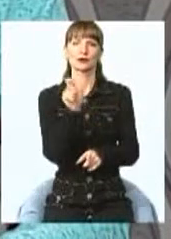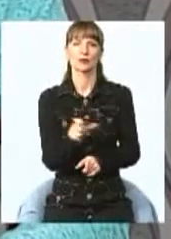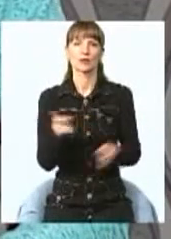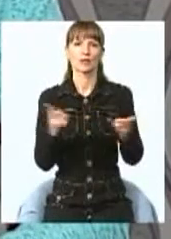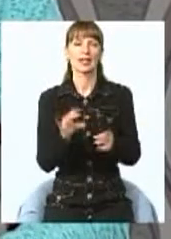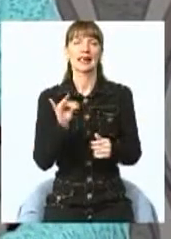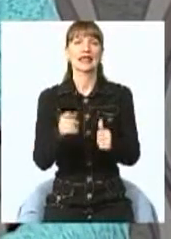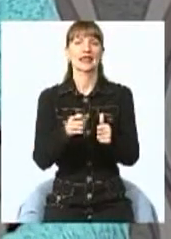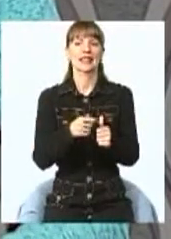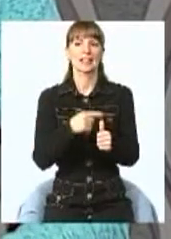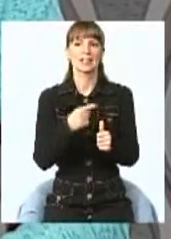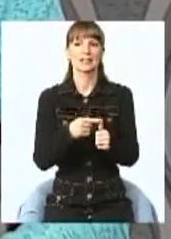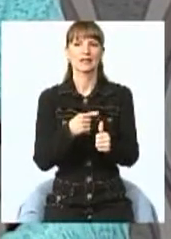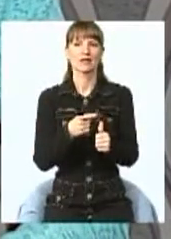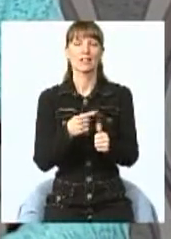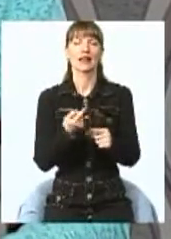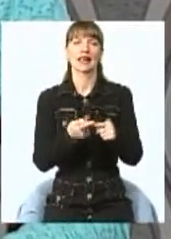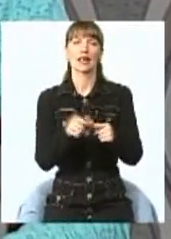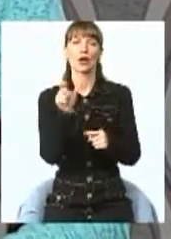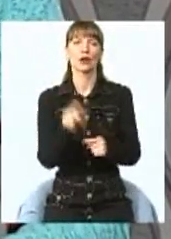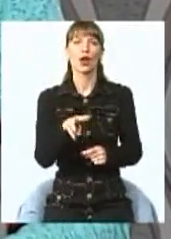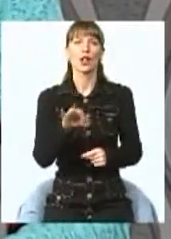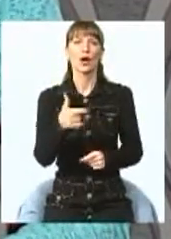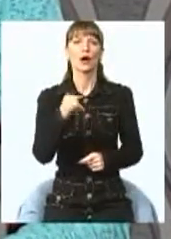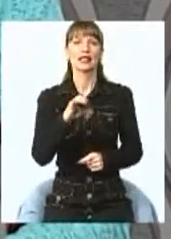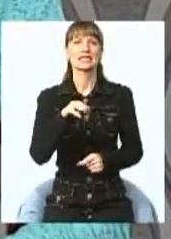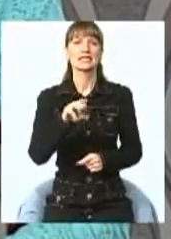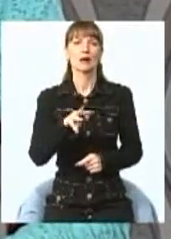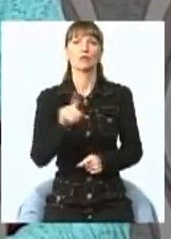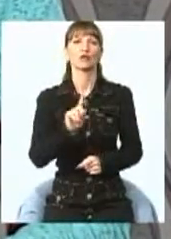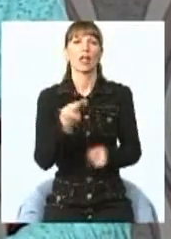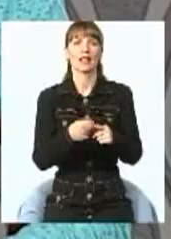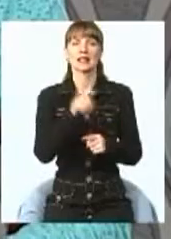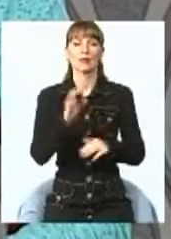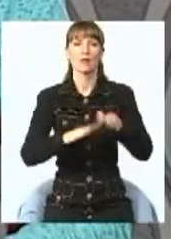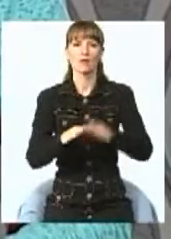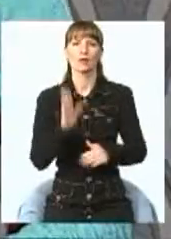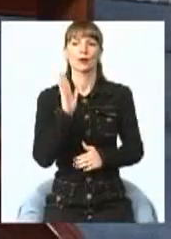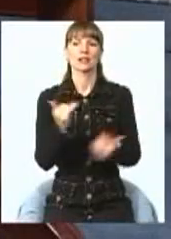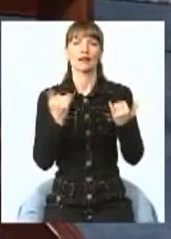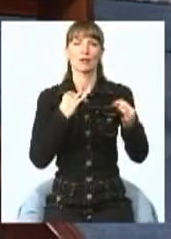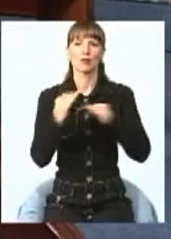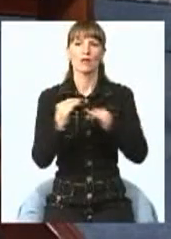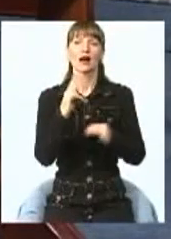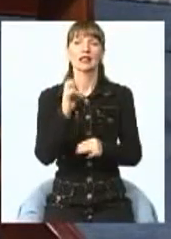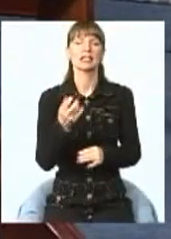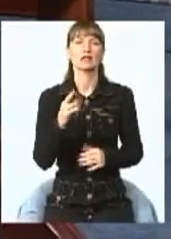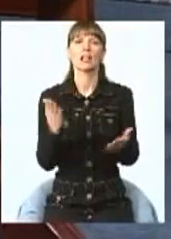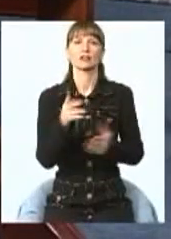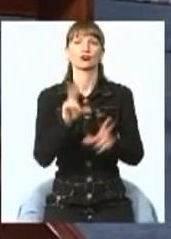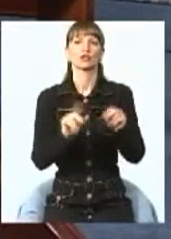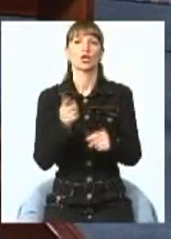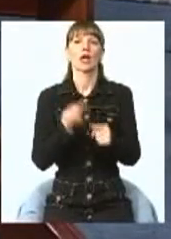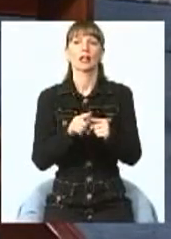І називають цих професіоналів логістами. Що це за професія, ми будемо сьогодні її розглядати. Настя, як ти вважаєш, що це